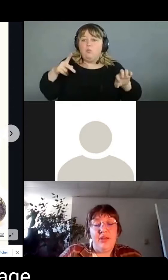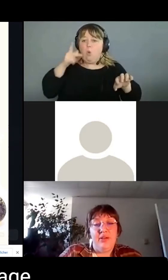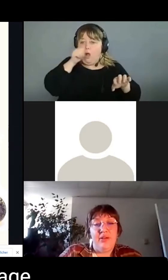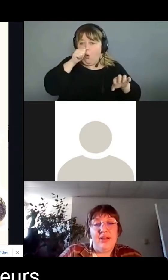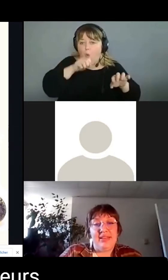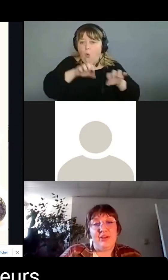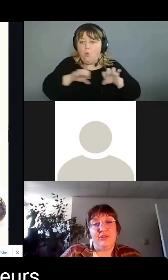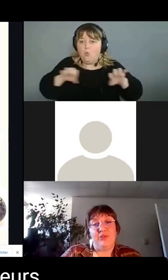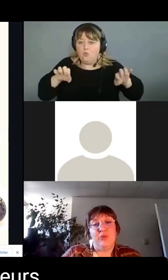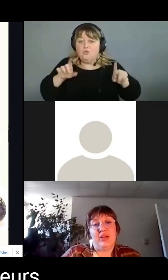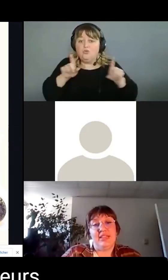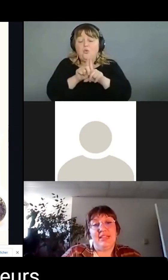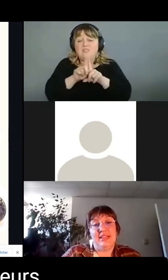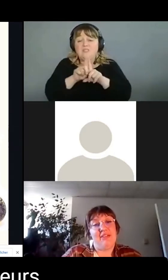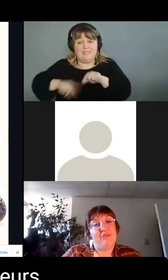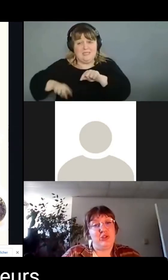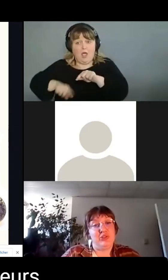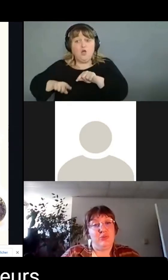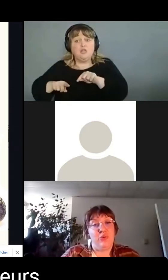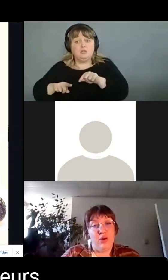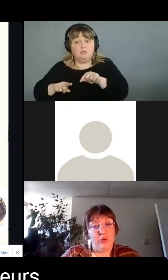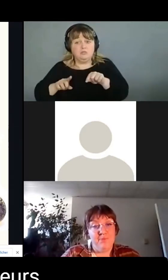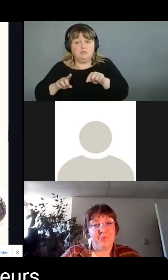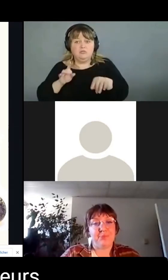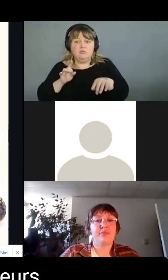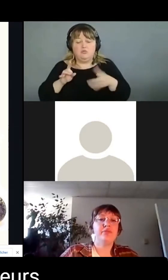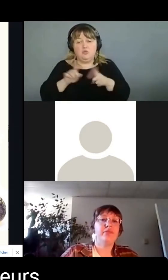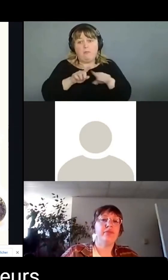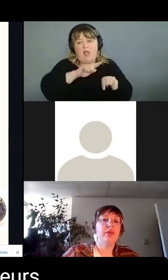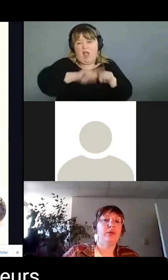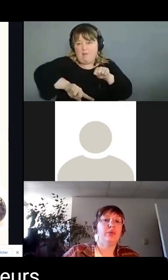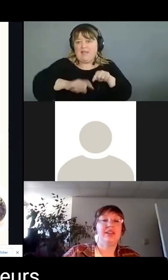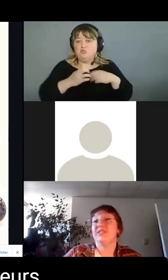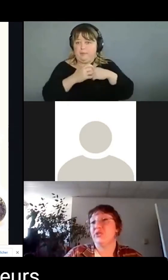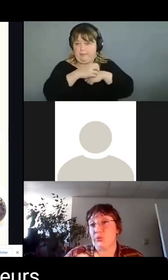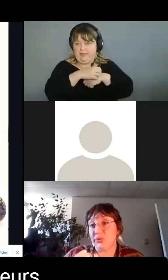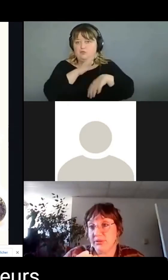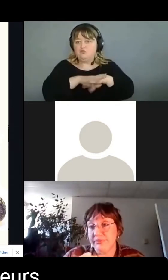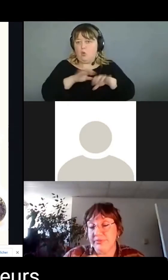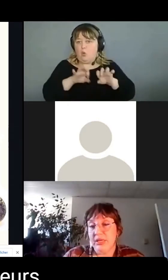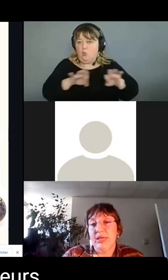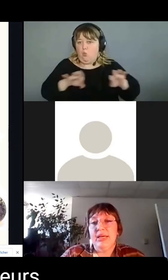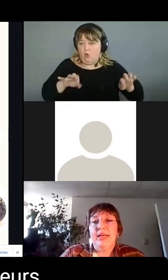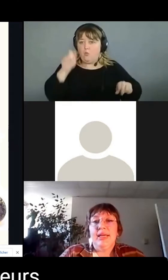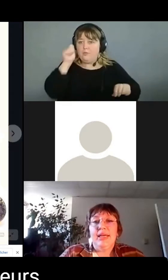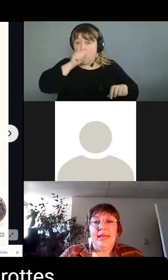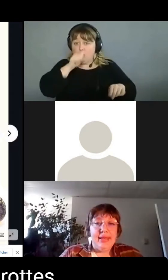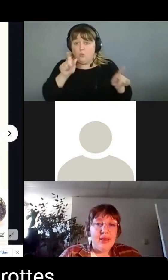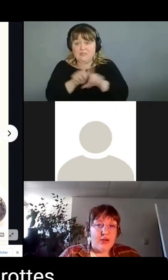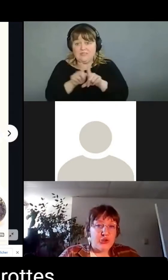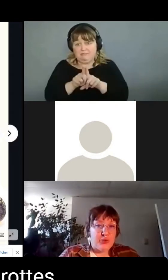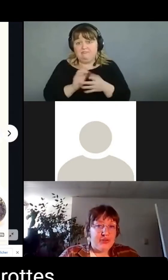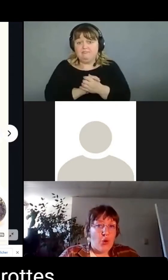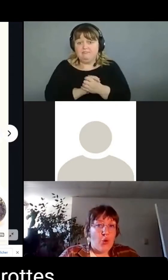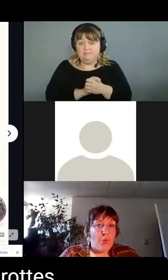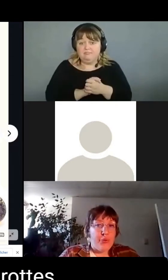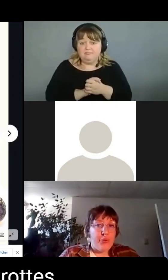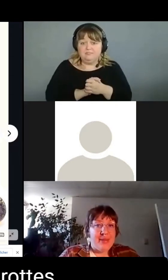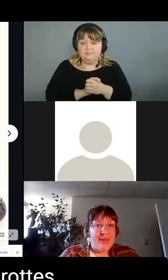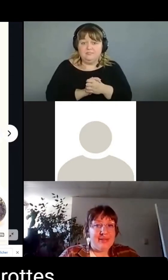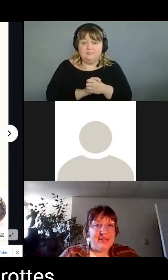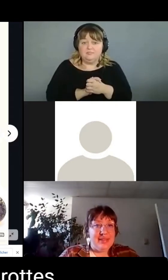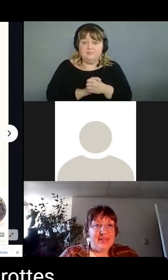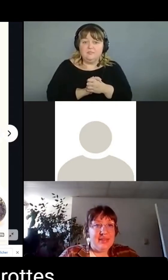carottes. La carotte va éloigner les ravageurs des poireaux et des oignons aussi. Et ensuite, on